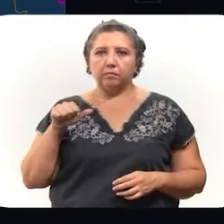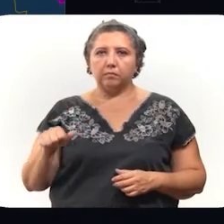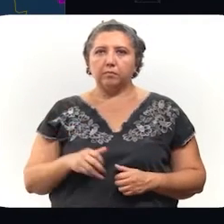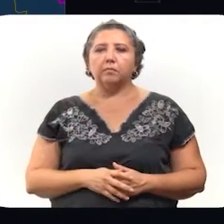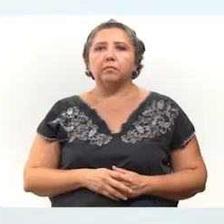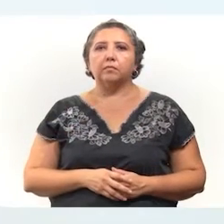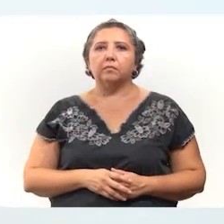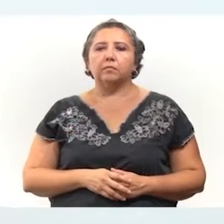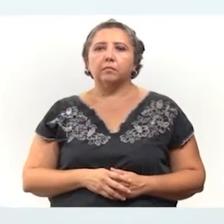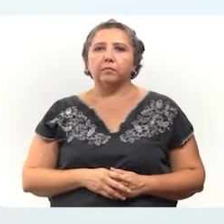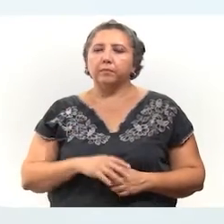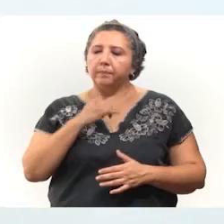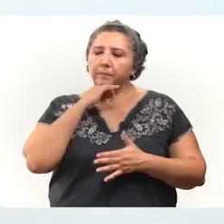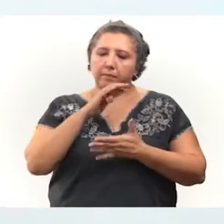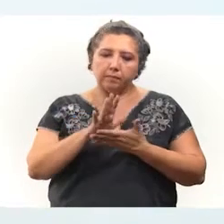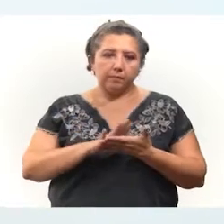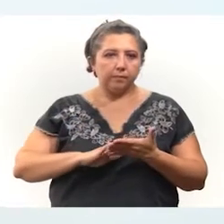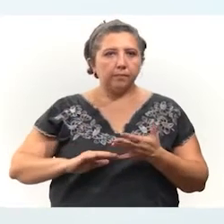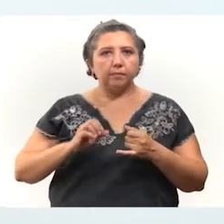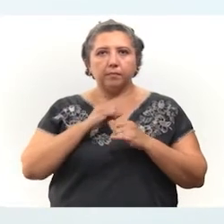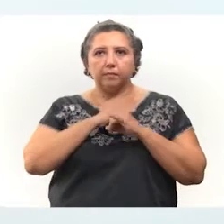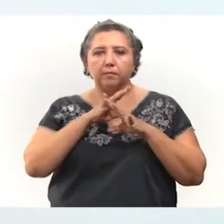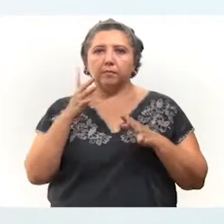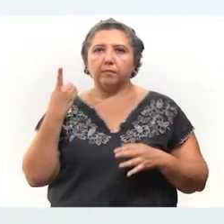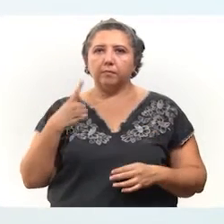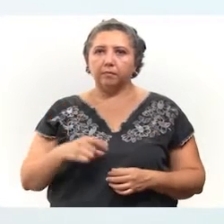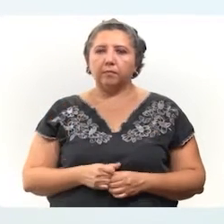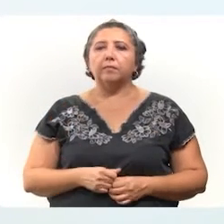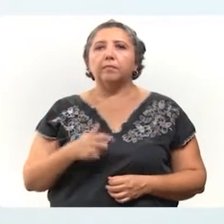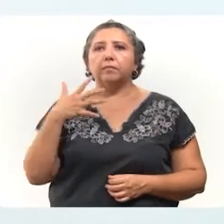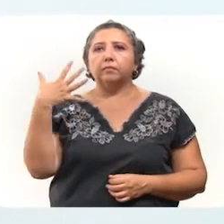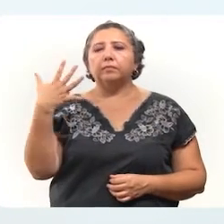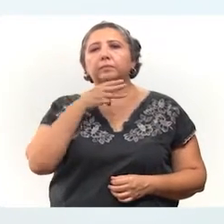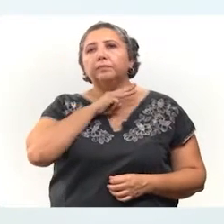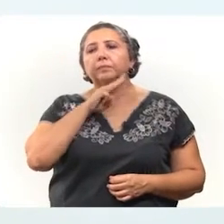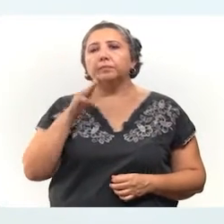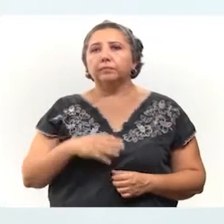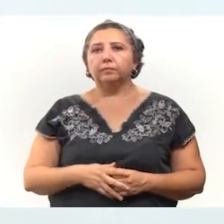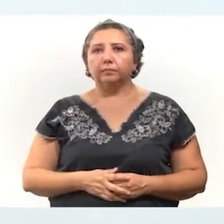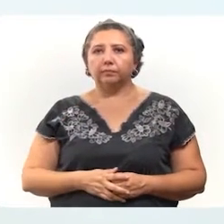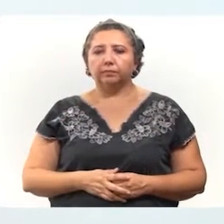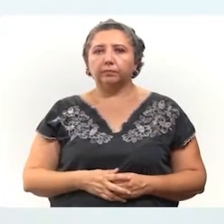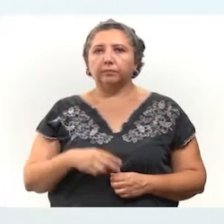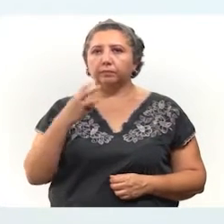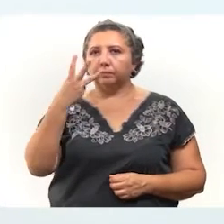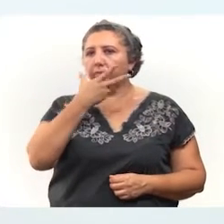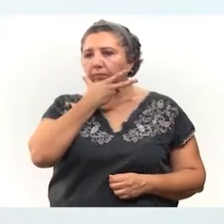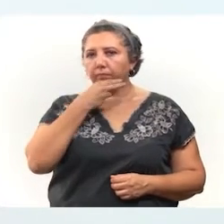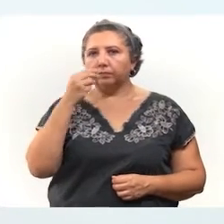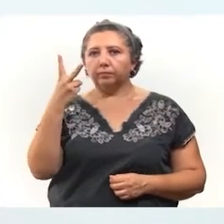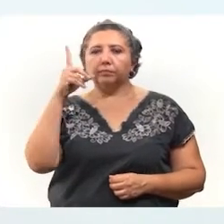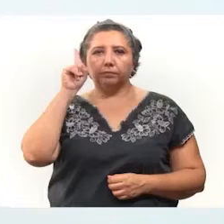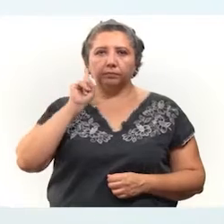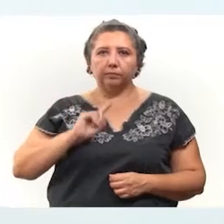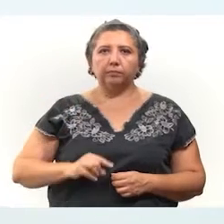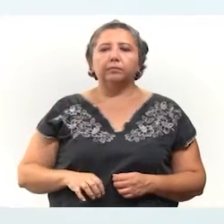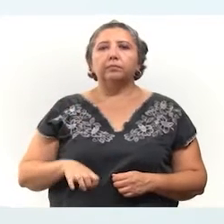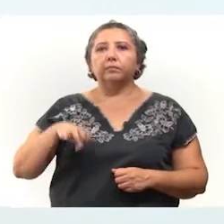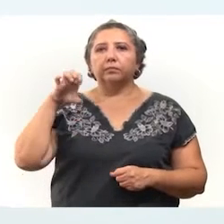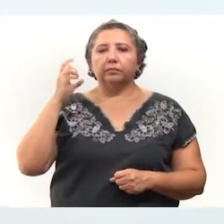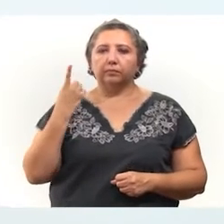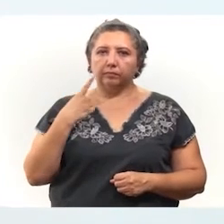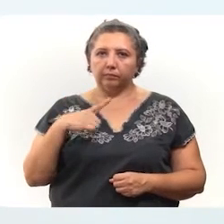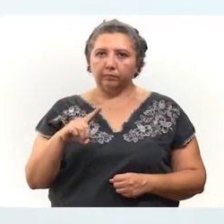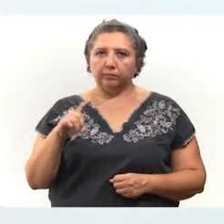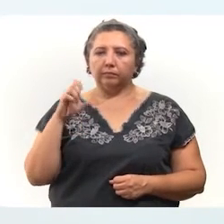ho. Uman y tel tikule ju junto lulmak kim telo. Sokuchukik 6.332 juntulul más químico la de coronavirus. Y